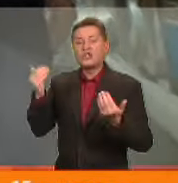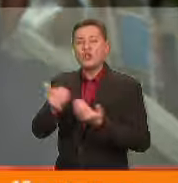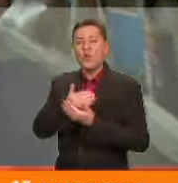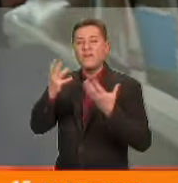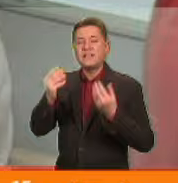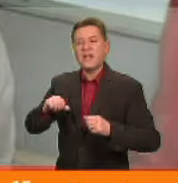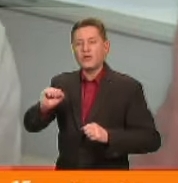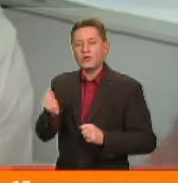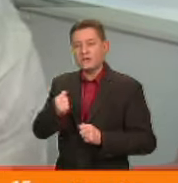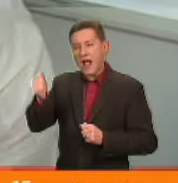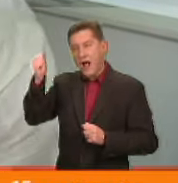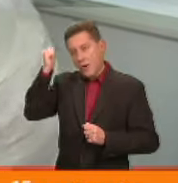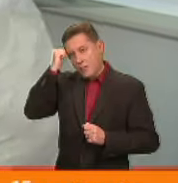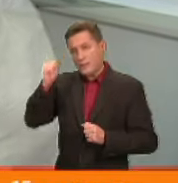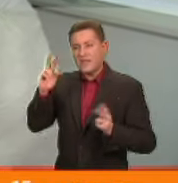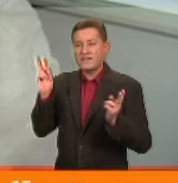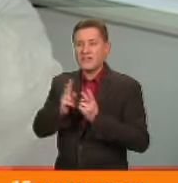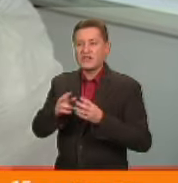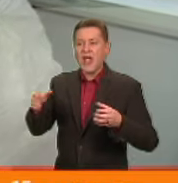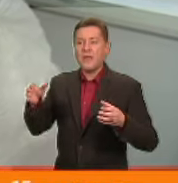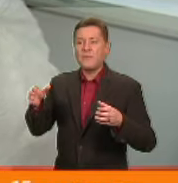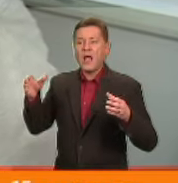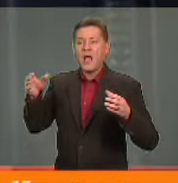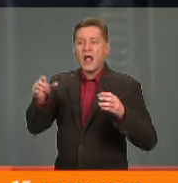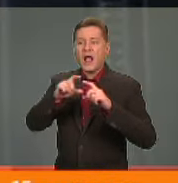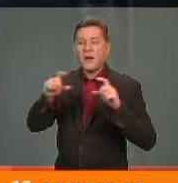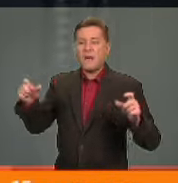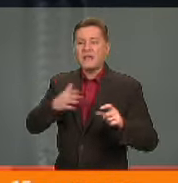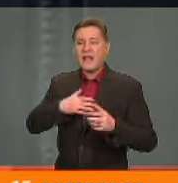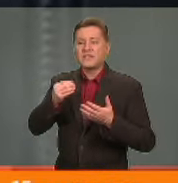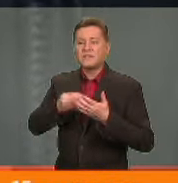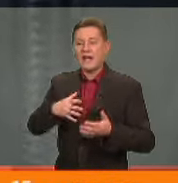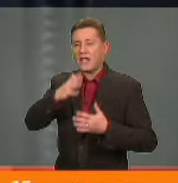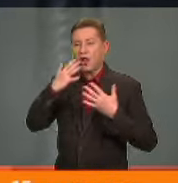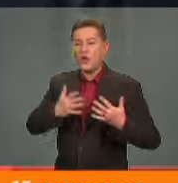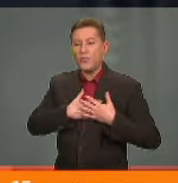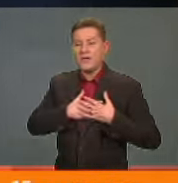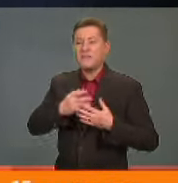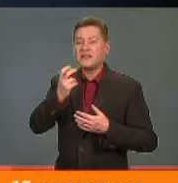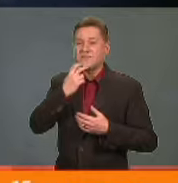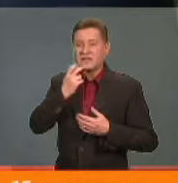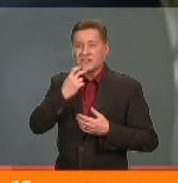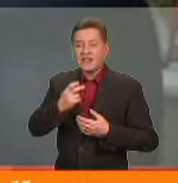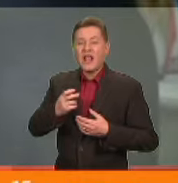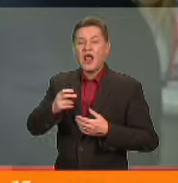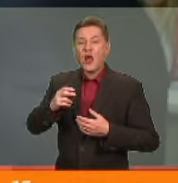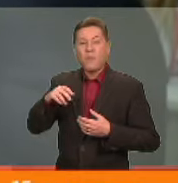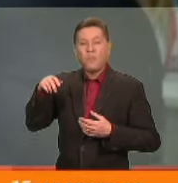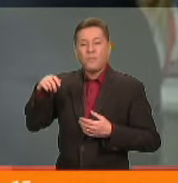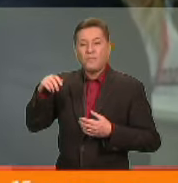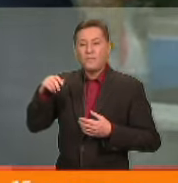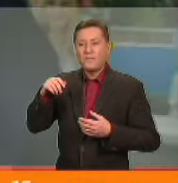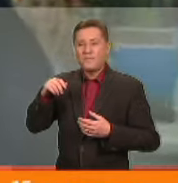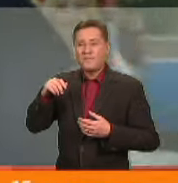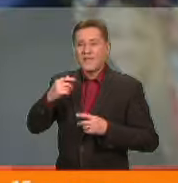Вы помните, мы встречаем с компанией наших дорогих, любимых, смешных, веселых будильников. Они вернулись из отпуска. Это все